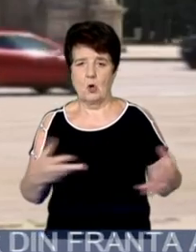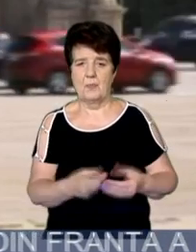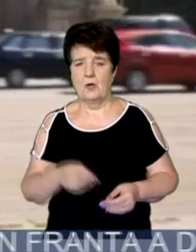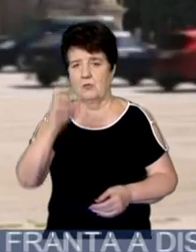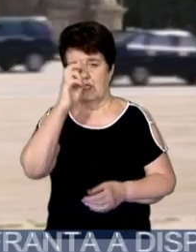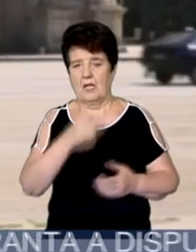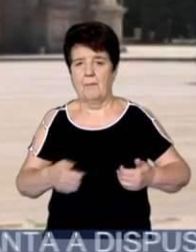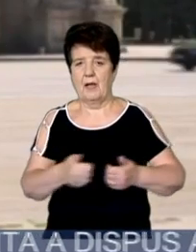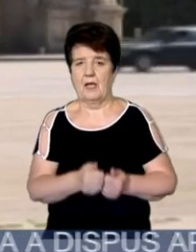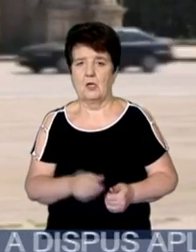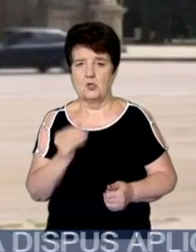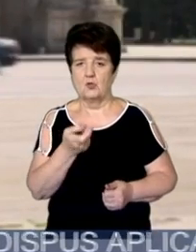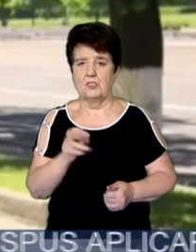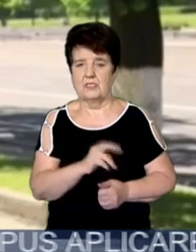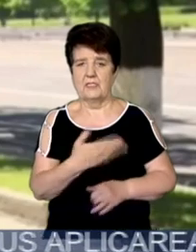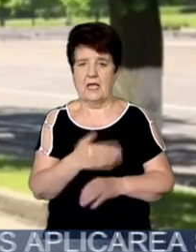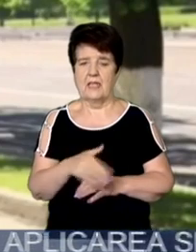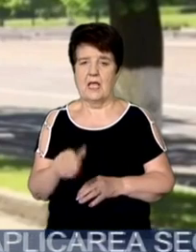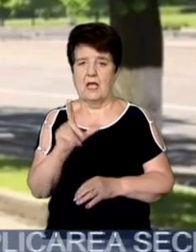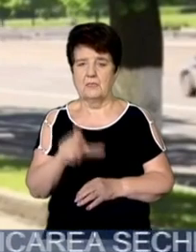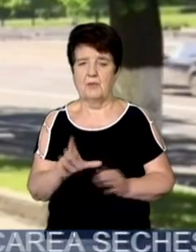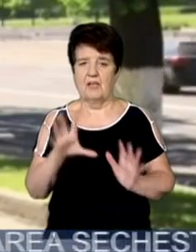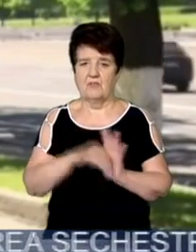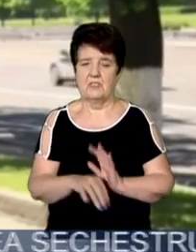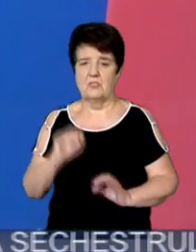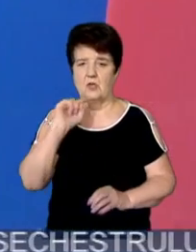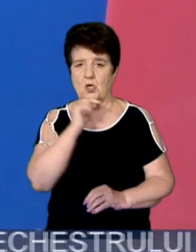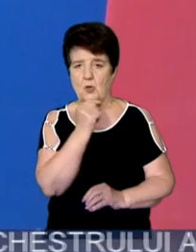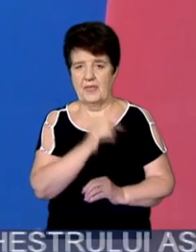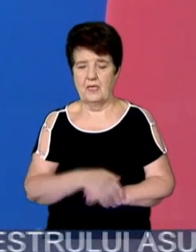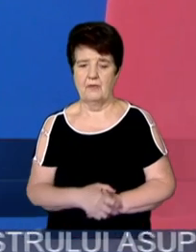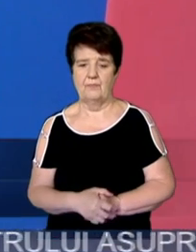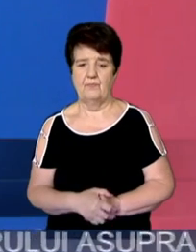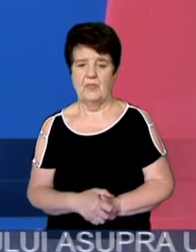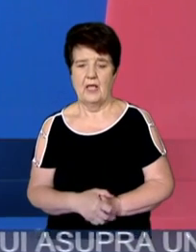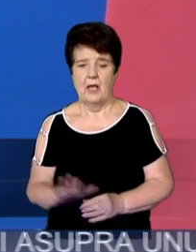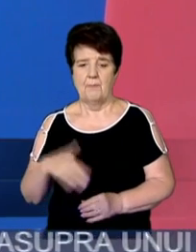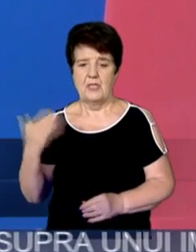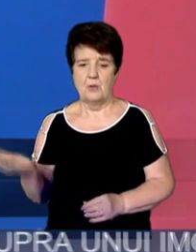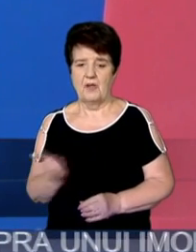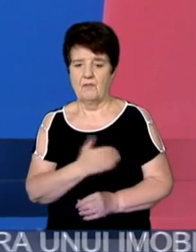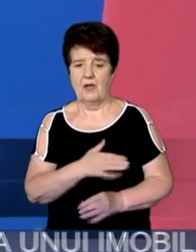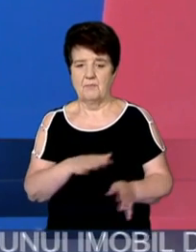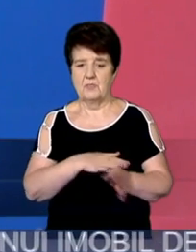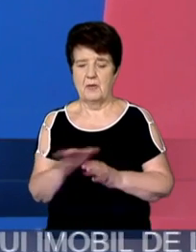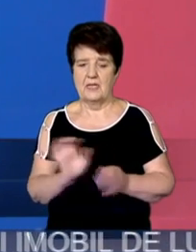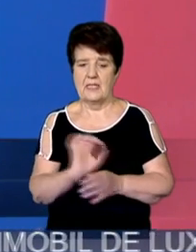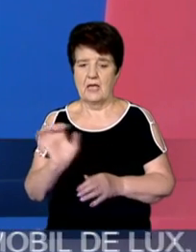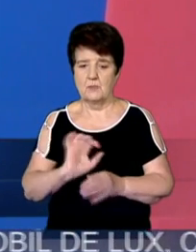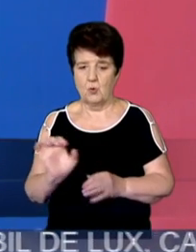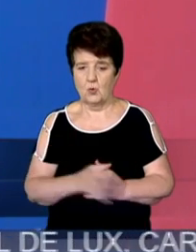țările partenere: justiție, diaspora, investiții și economie. Pe de o parte, vrem să promovăm